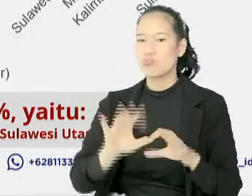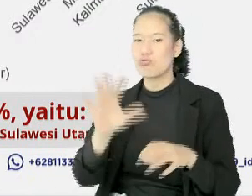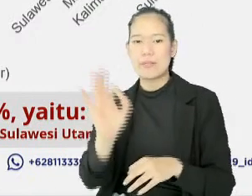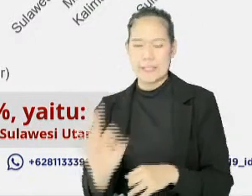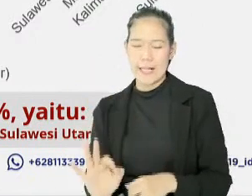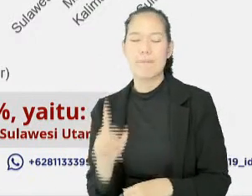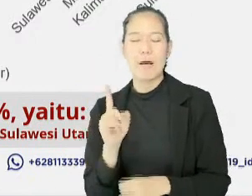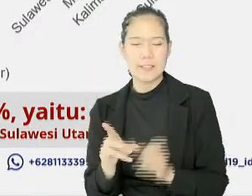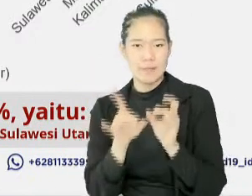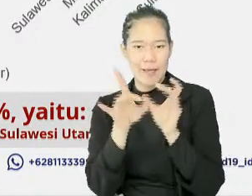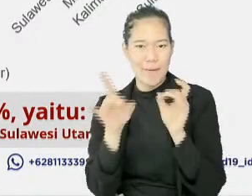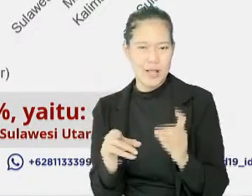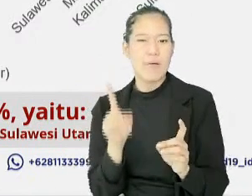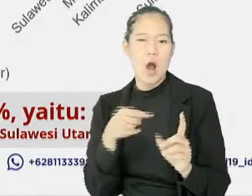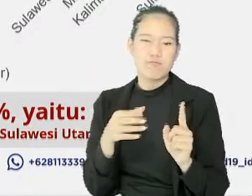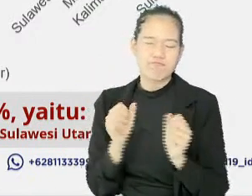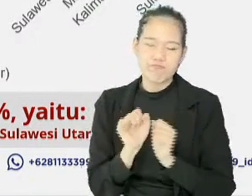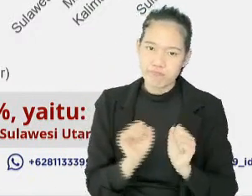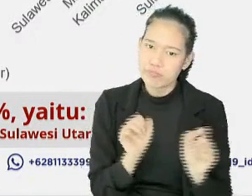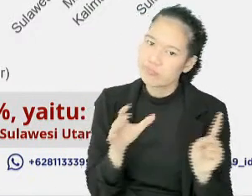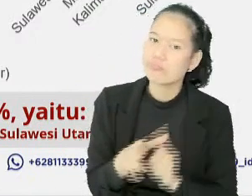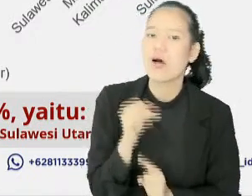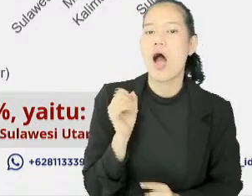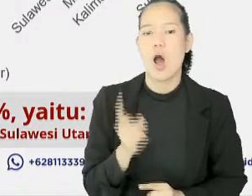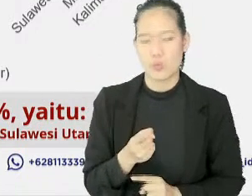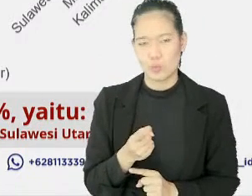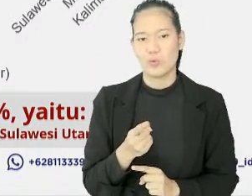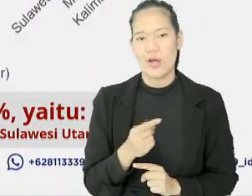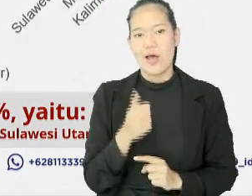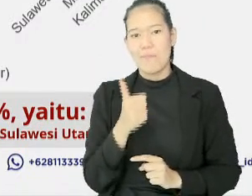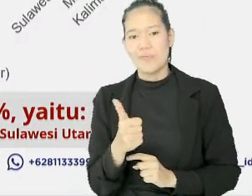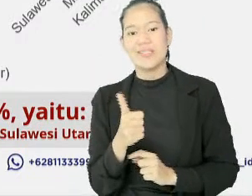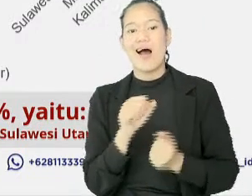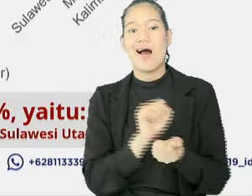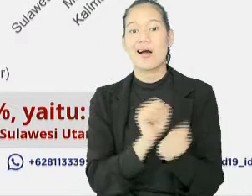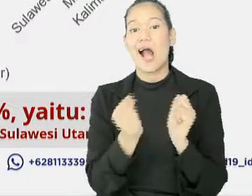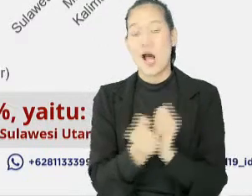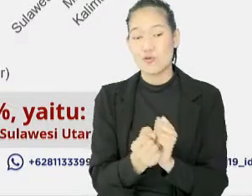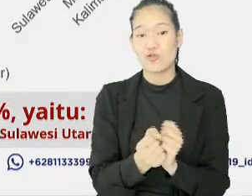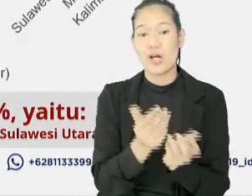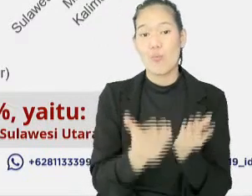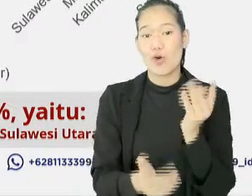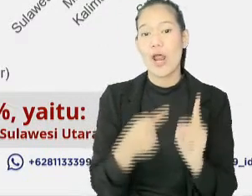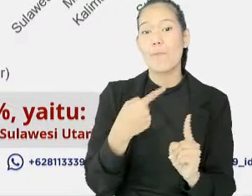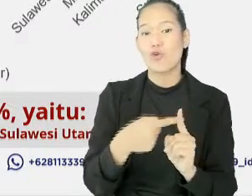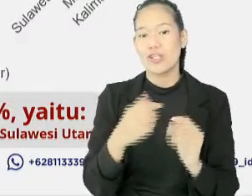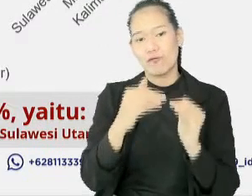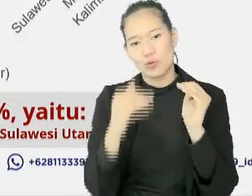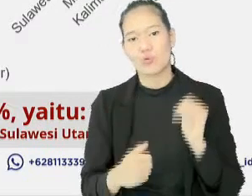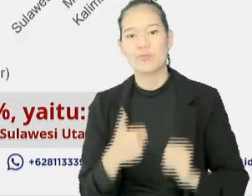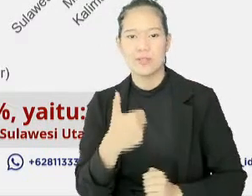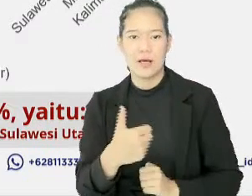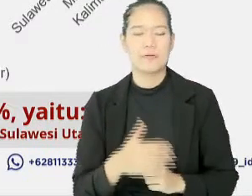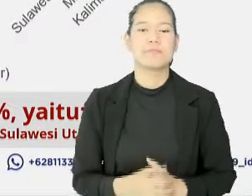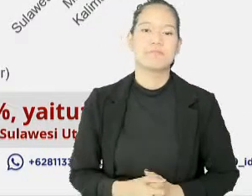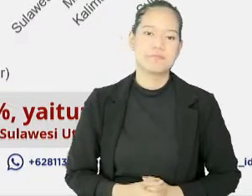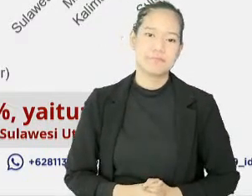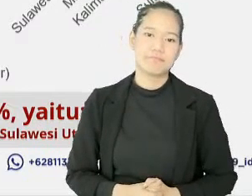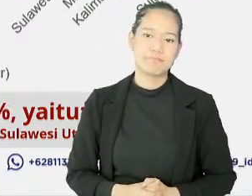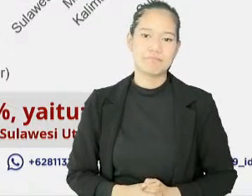Nah ini yang mungkin memang harus dikejar lagi agar angka positif fiturnya juga dapat menurun di wilayah tersebut